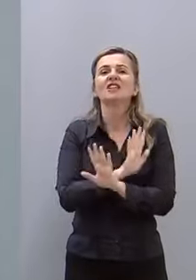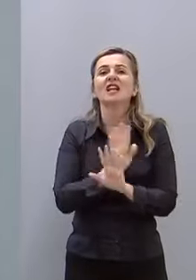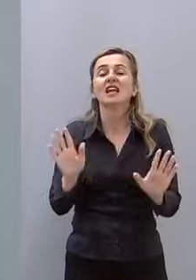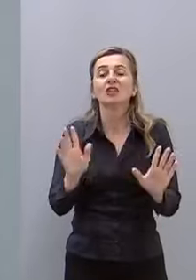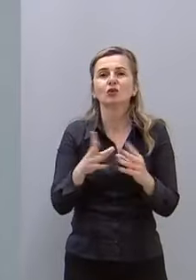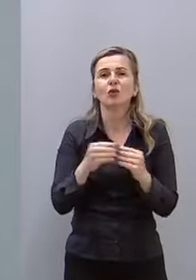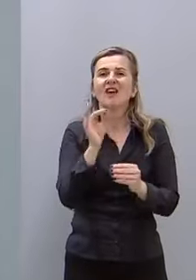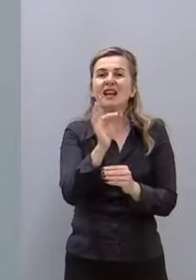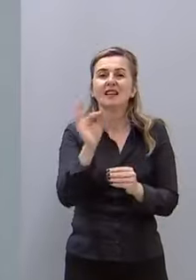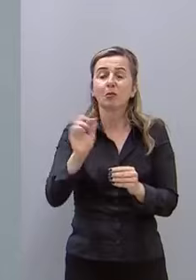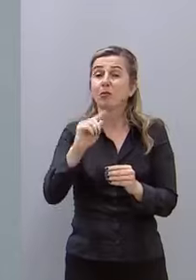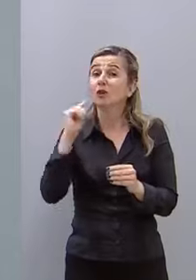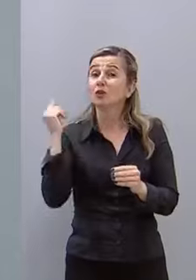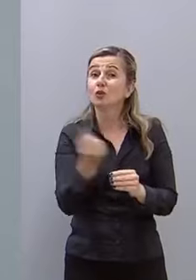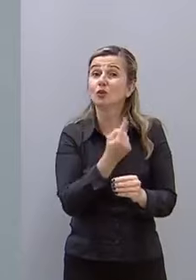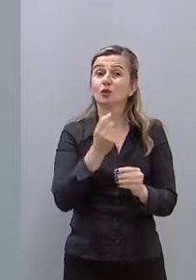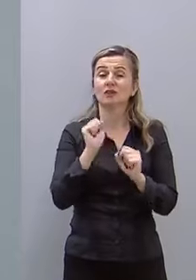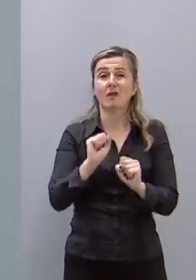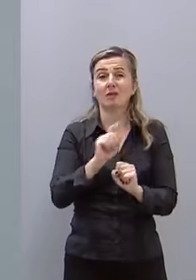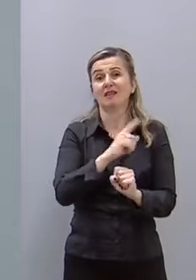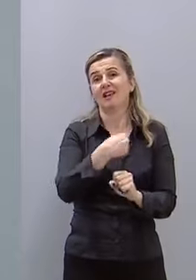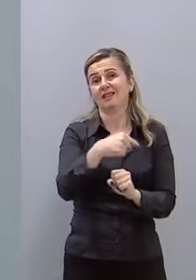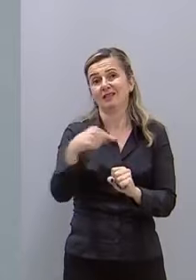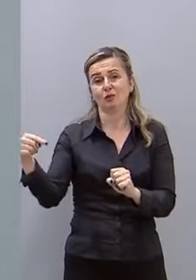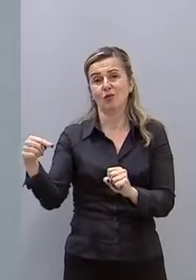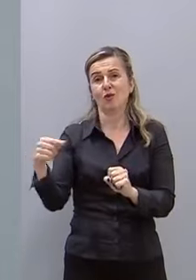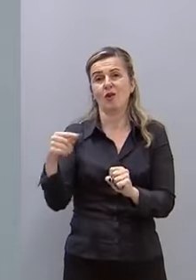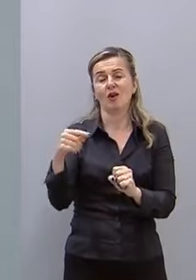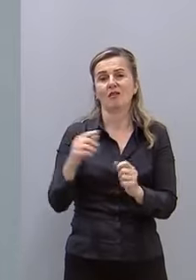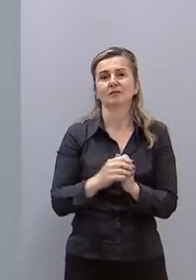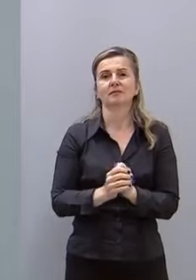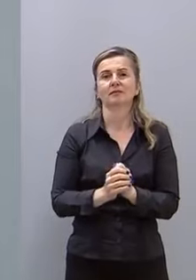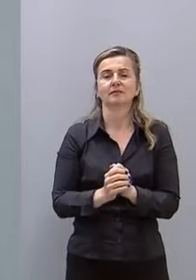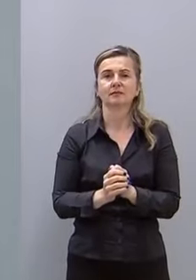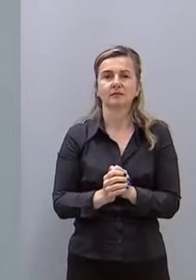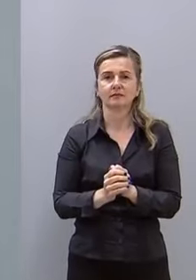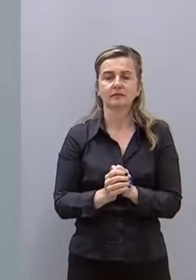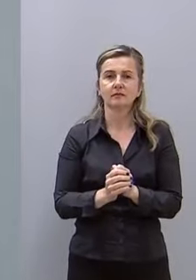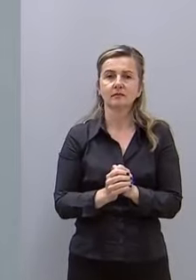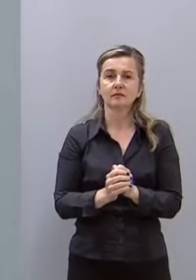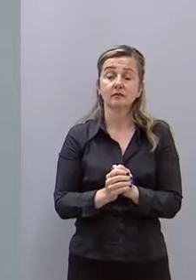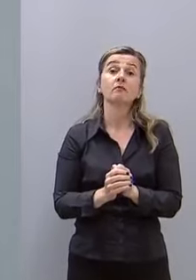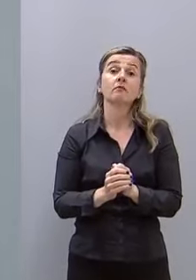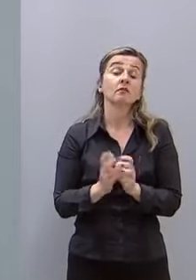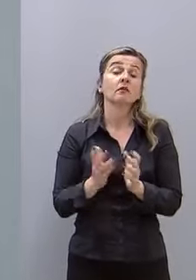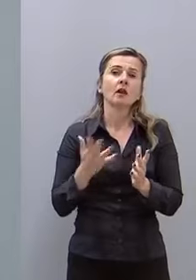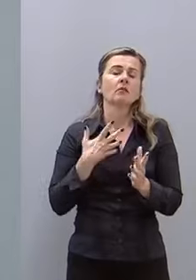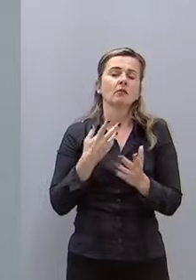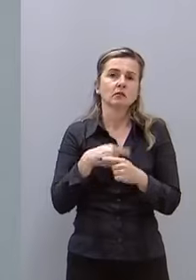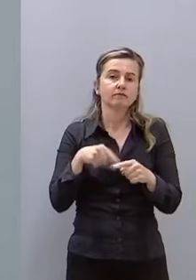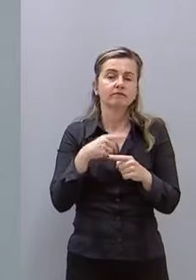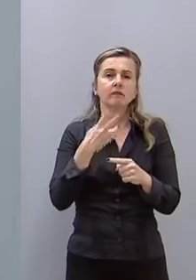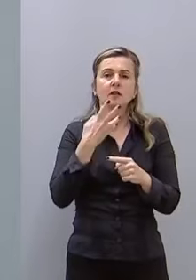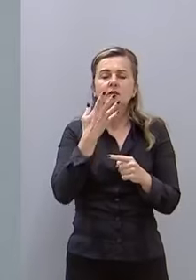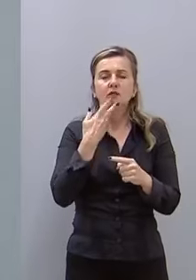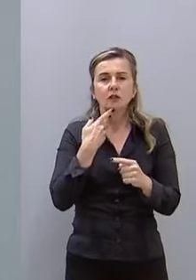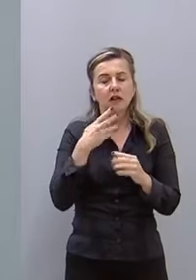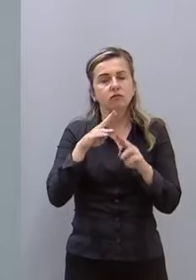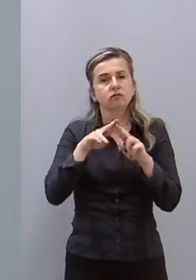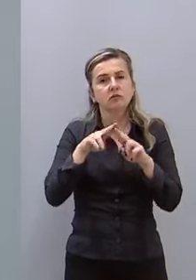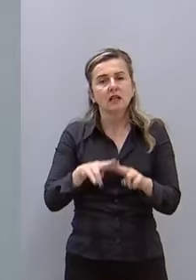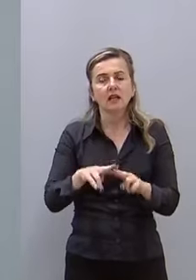tutti i propri abitanti di provincia o regione e quindi però ci teniamo a mantenere